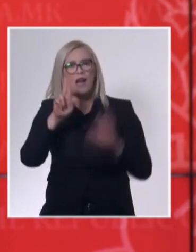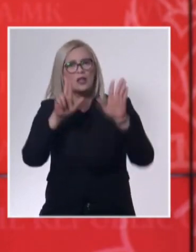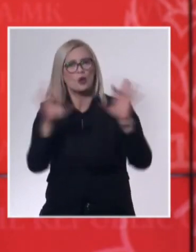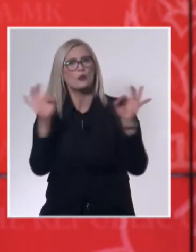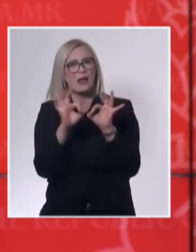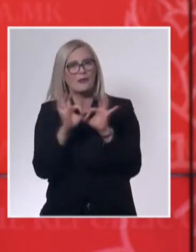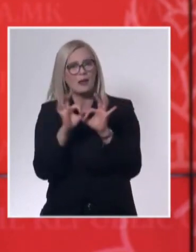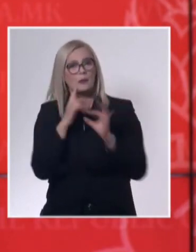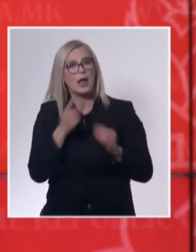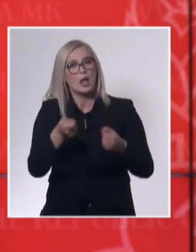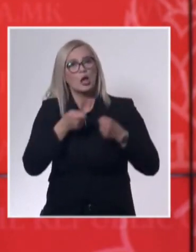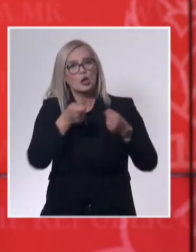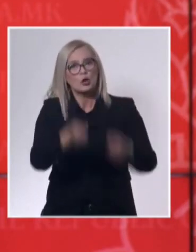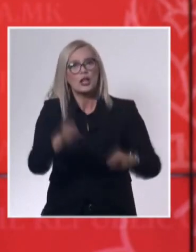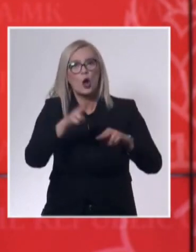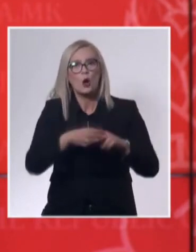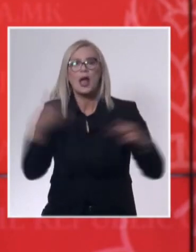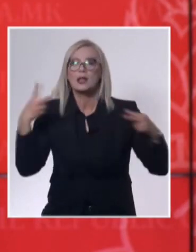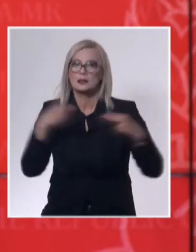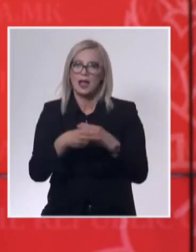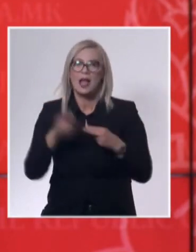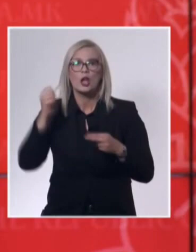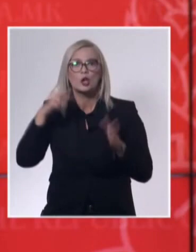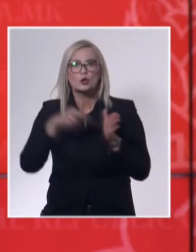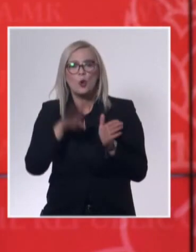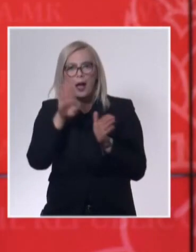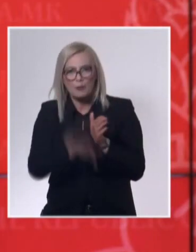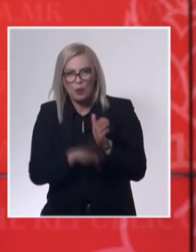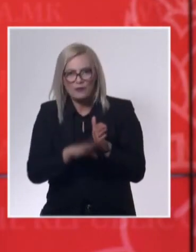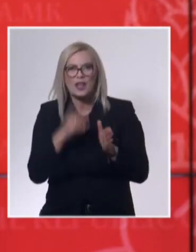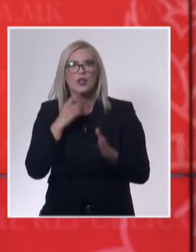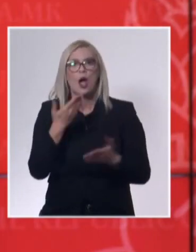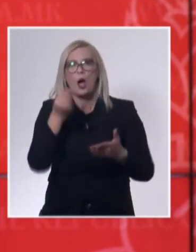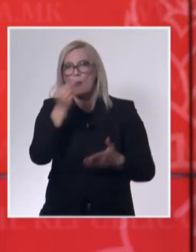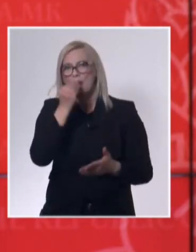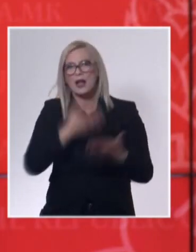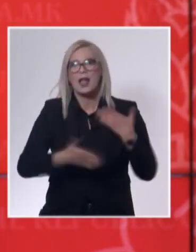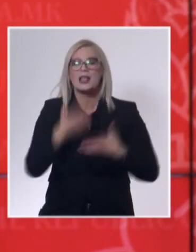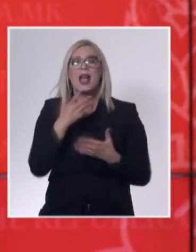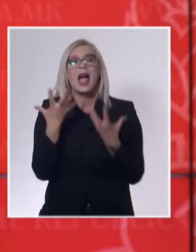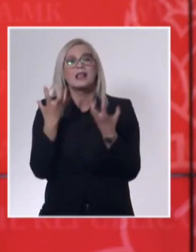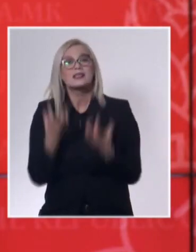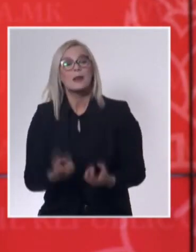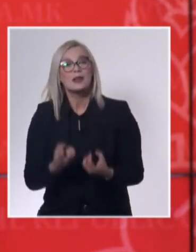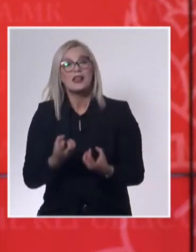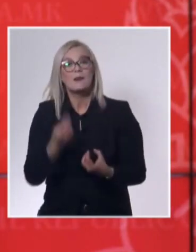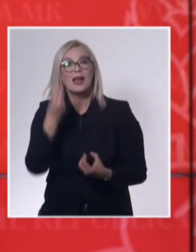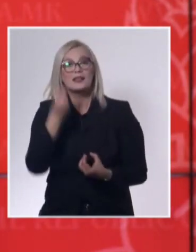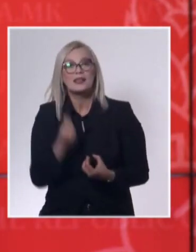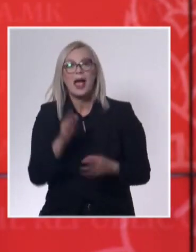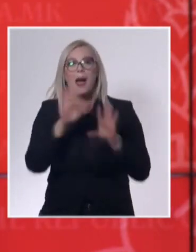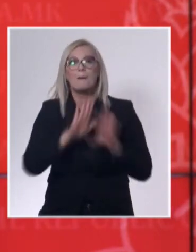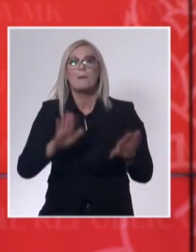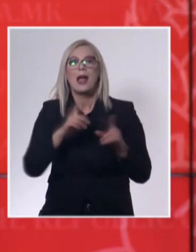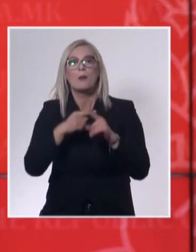yndyrë 2.8, 3.2 dhe 3.5%, gjiza gjathi i bardhë i lopës dhe i përzier, gjathi i